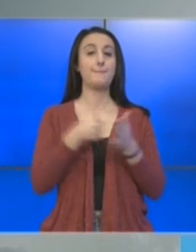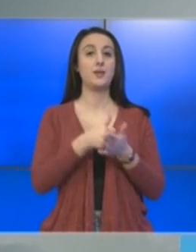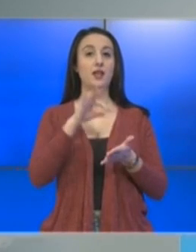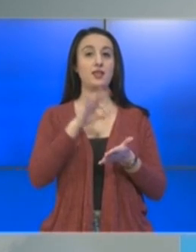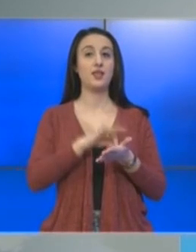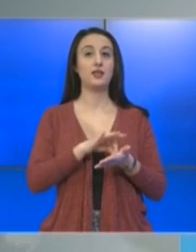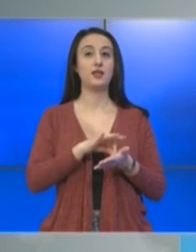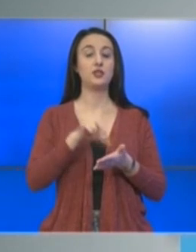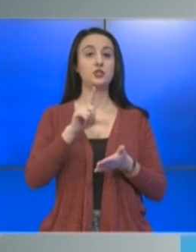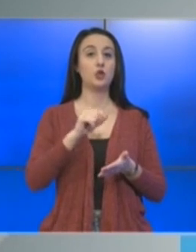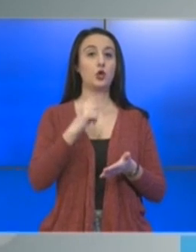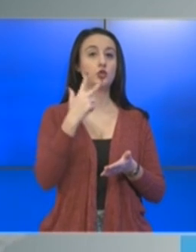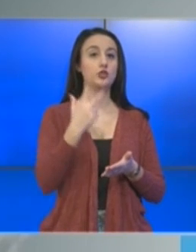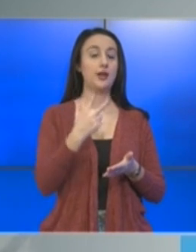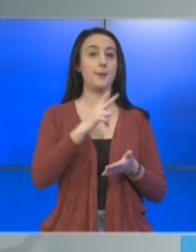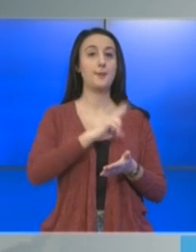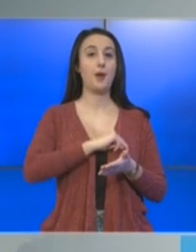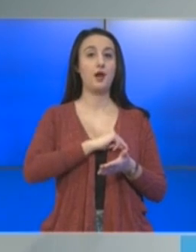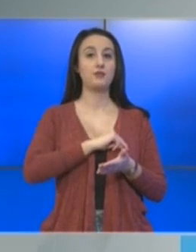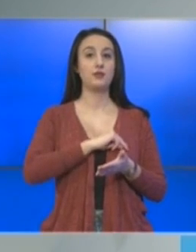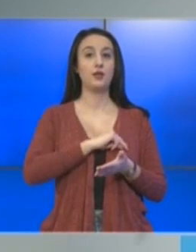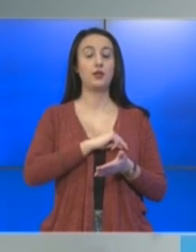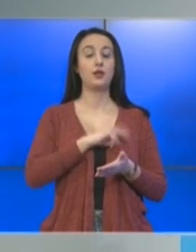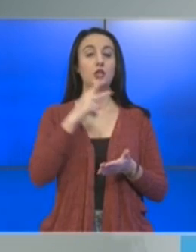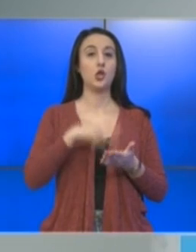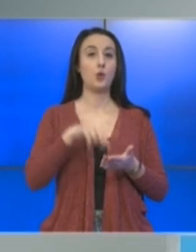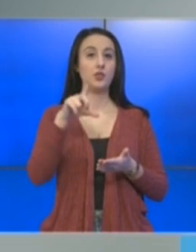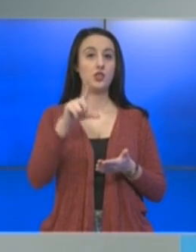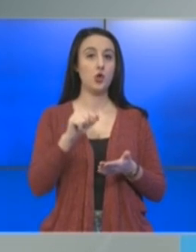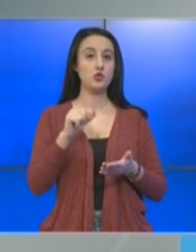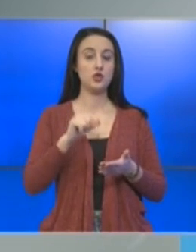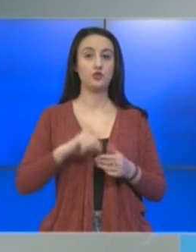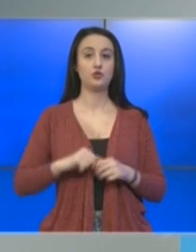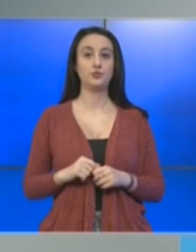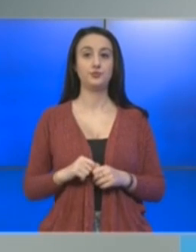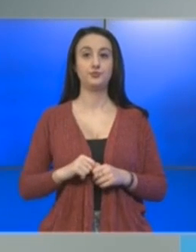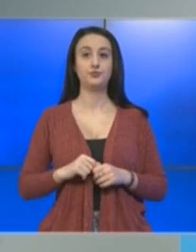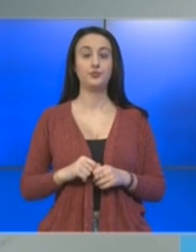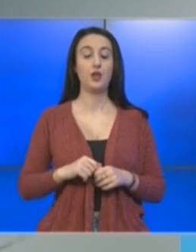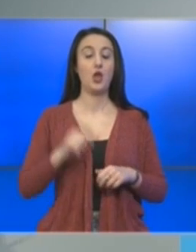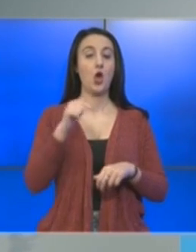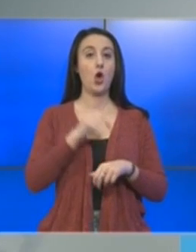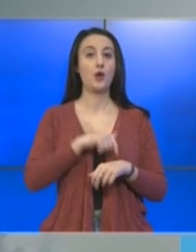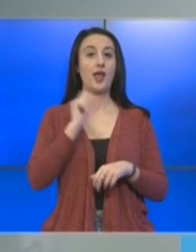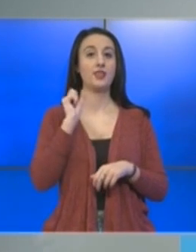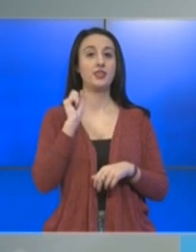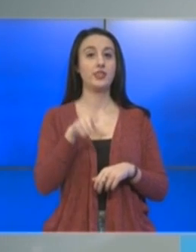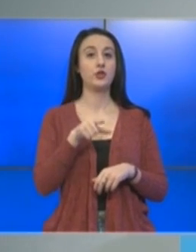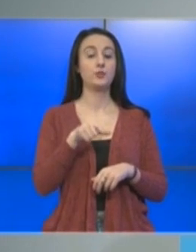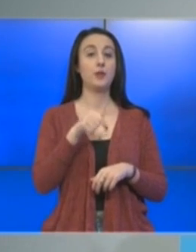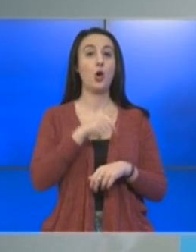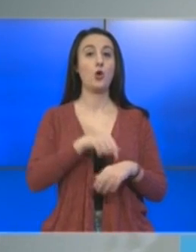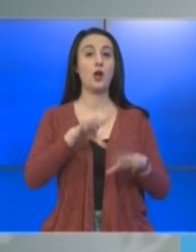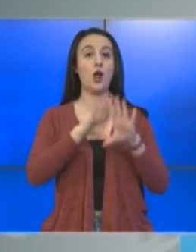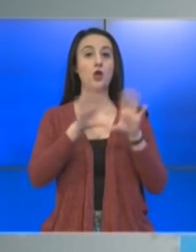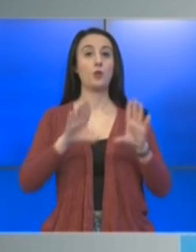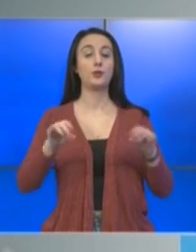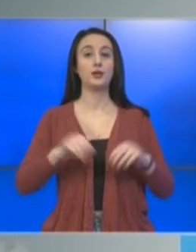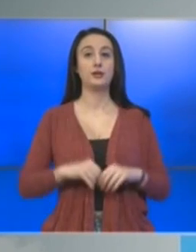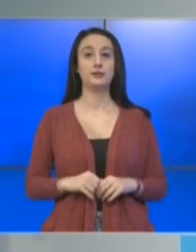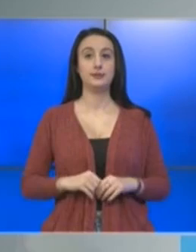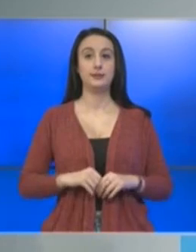de 23 martie 2020, ora 12, ora României.